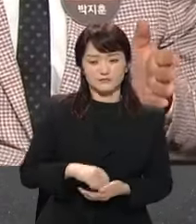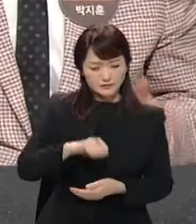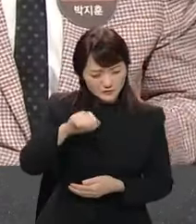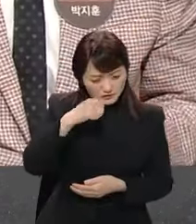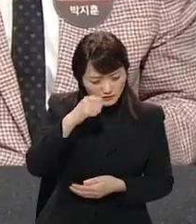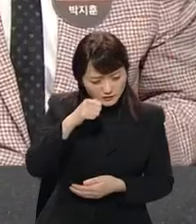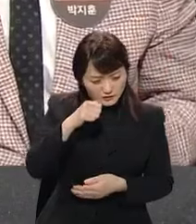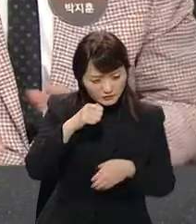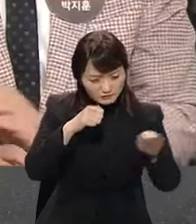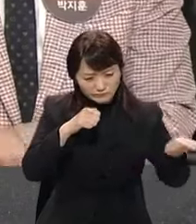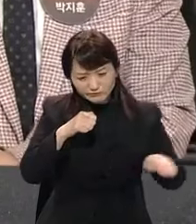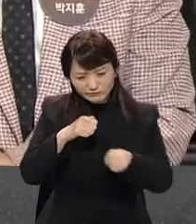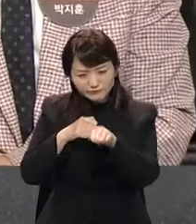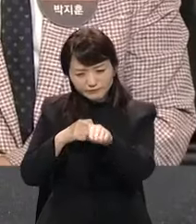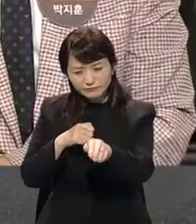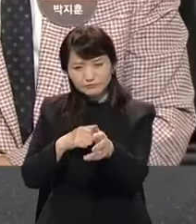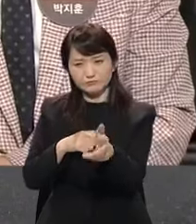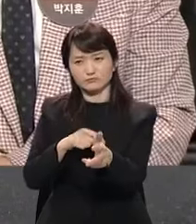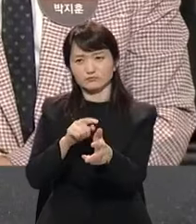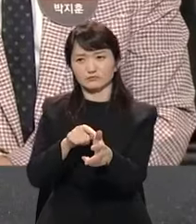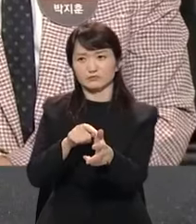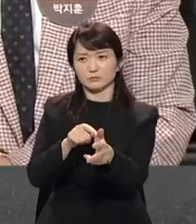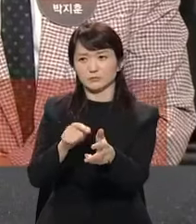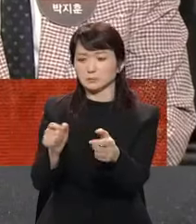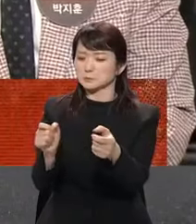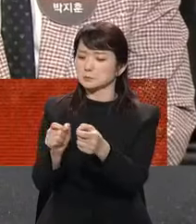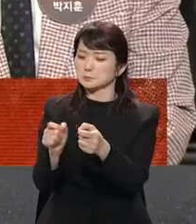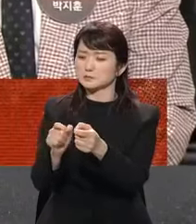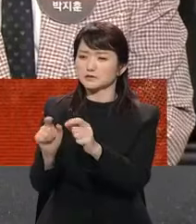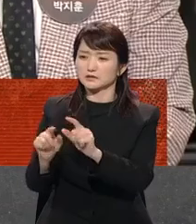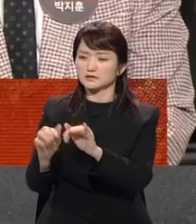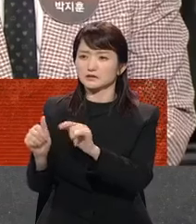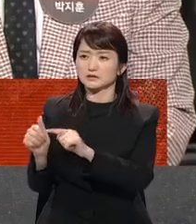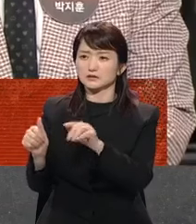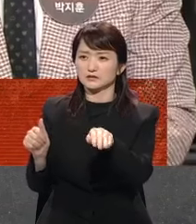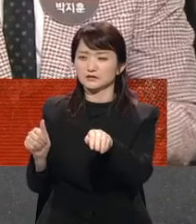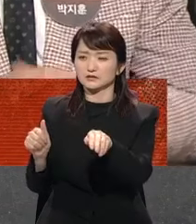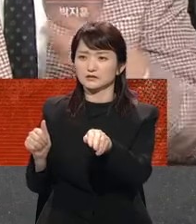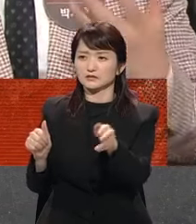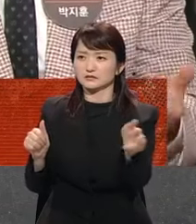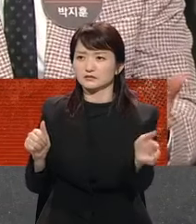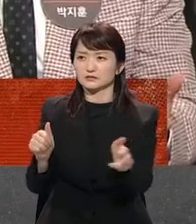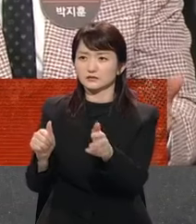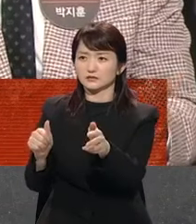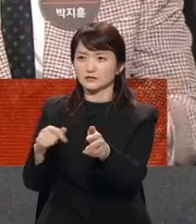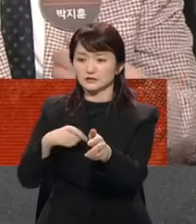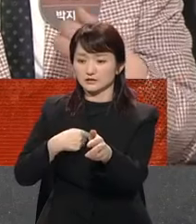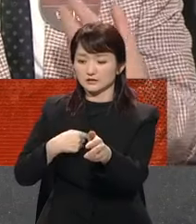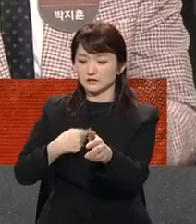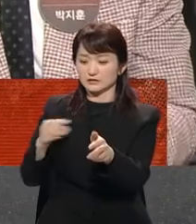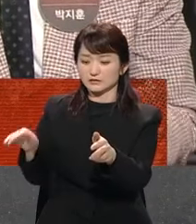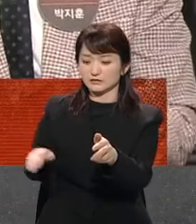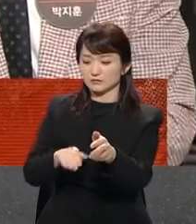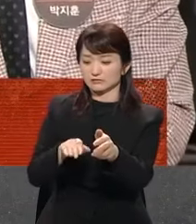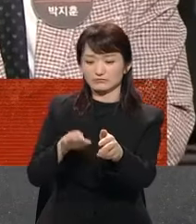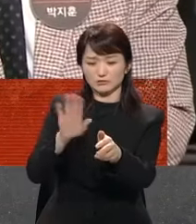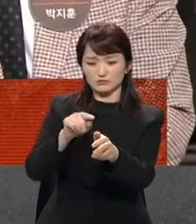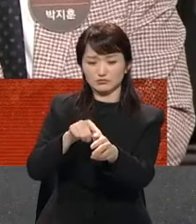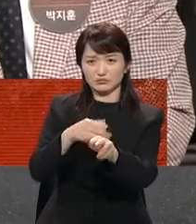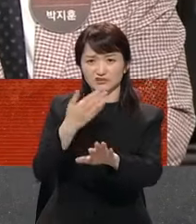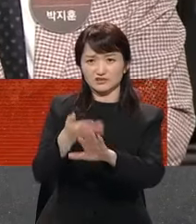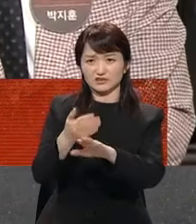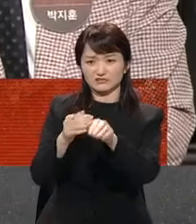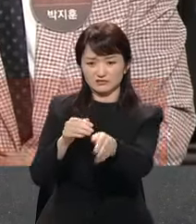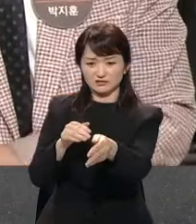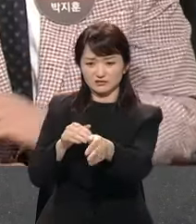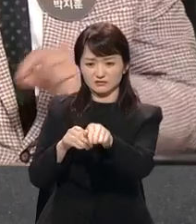주차를 좀 해놨는데 아마 이 근처에 살던 사람이 자신의 차량이 원래 있어야 되는데 다른 차량이 있으니까 그런 거에 대한